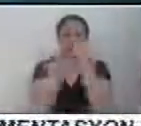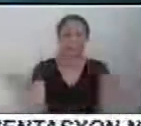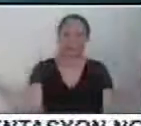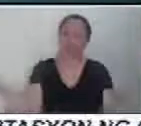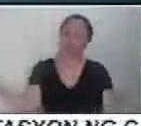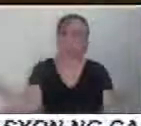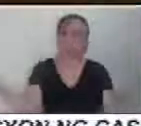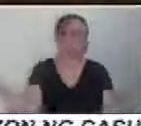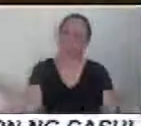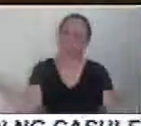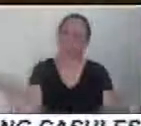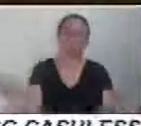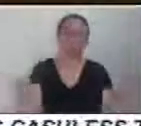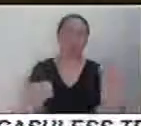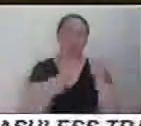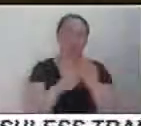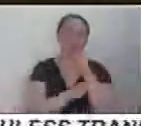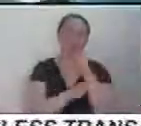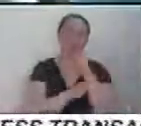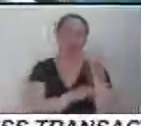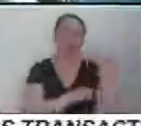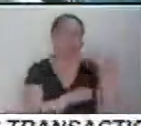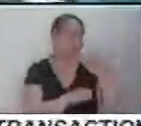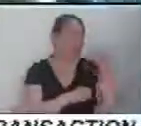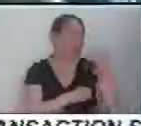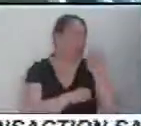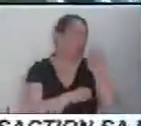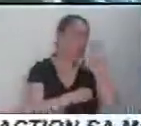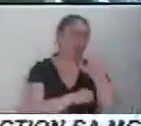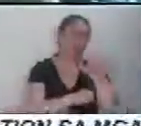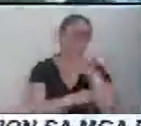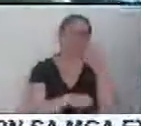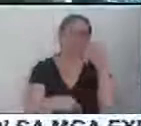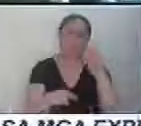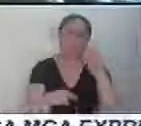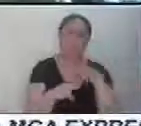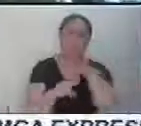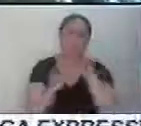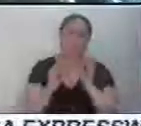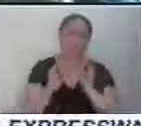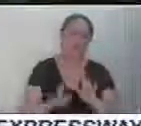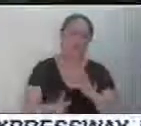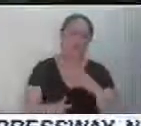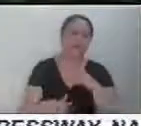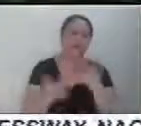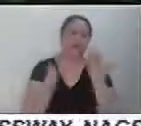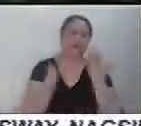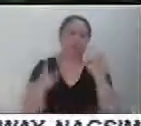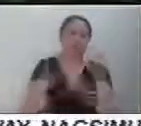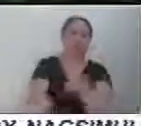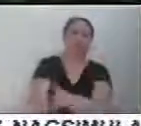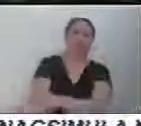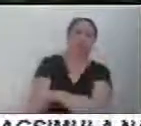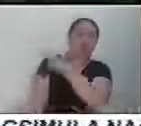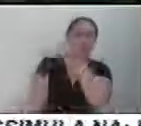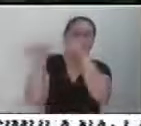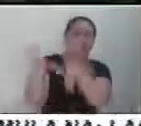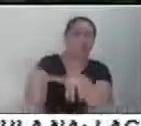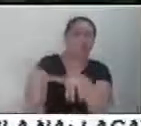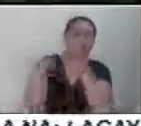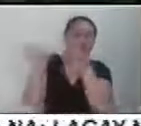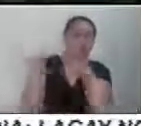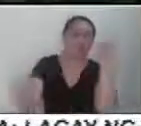materials. Anila, naging mabilis ang kanilang pag-responde sa tulong ng pinakamalapit na fire hydrant sa barangay. Sa pagtatanong namin